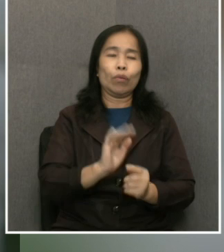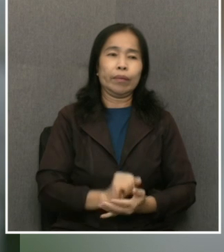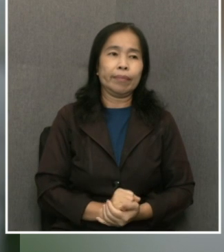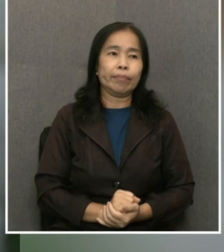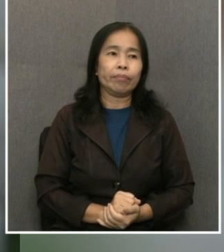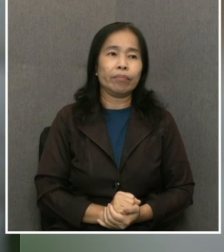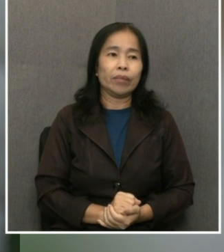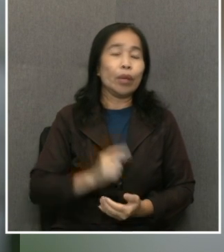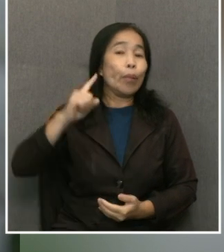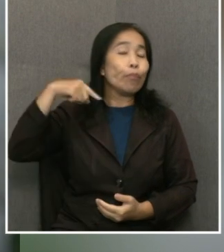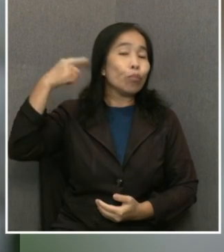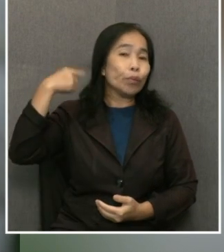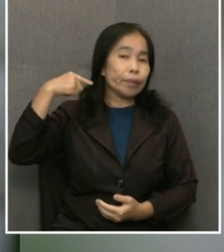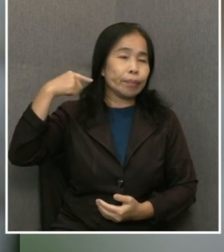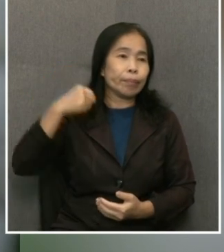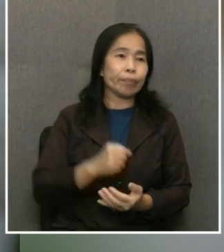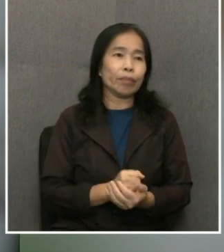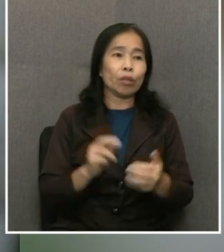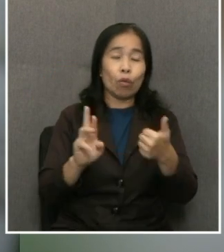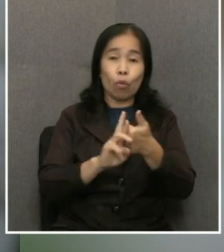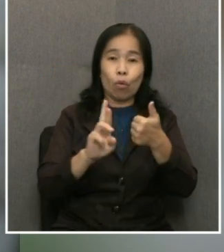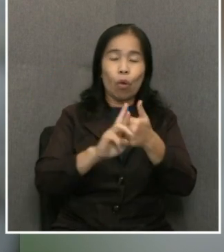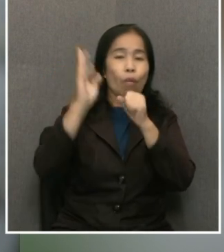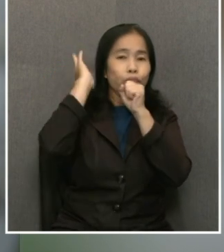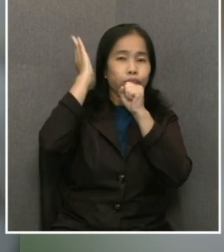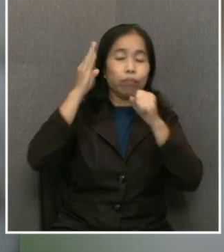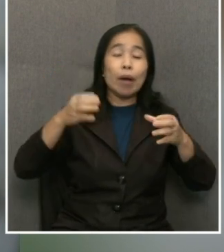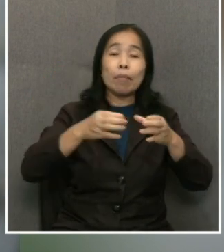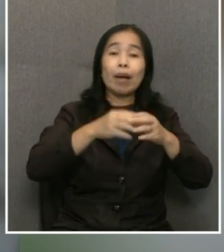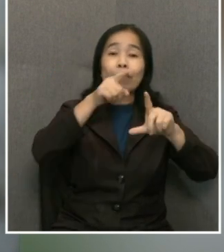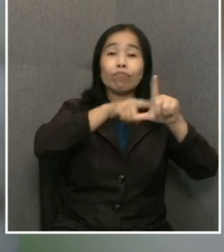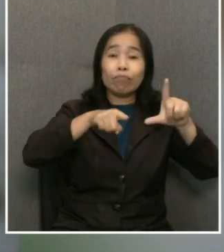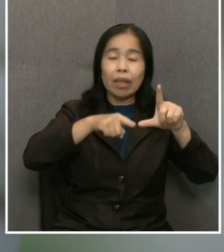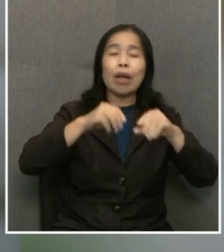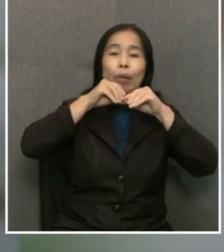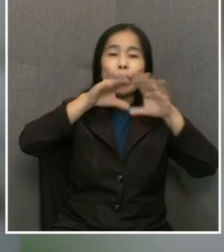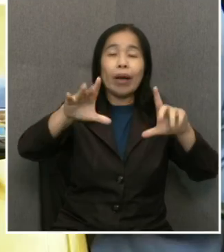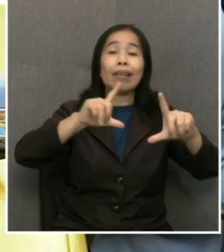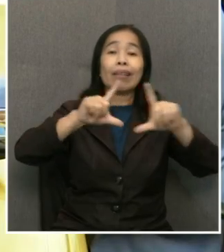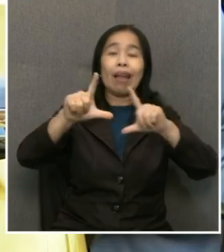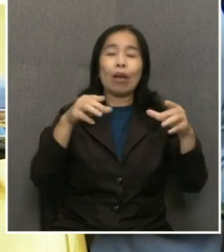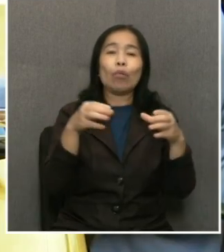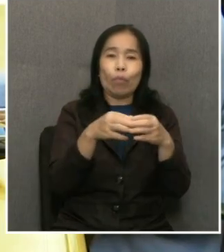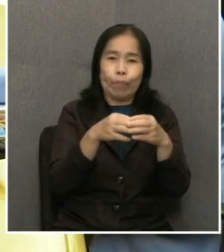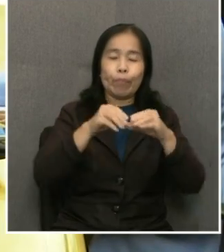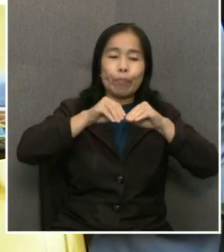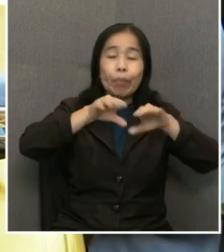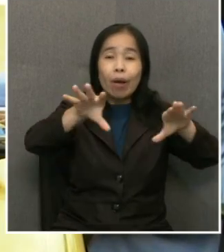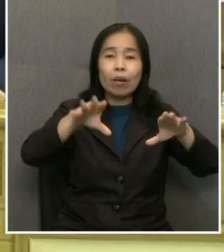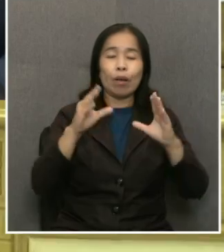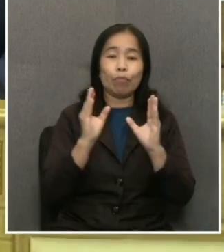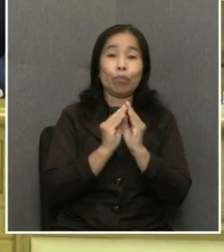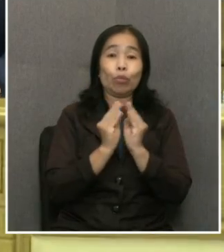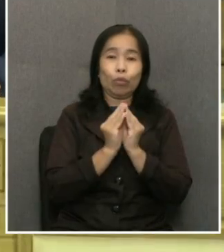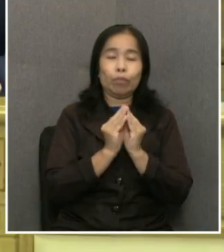นางสาวภคมลหนุนอนันต์รองโฆษกพรรคก้าวไกลแจ้งสื่อมวลชนผ่านไลน์กลุ่มพรรคนะครับว่าการประชุมระห